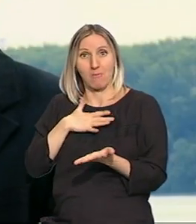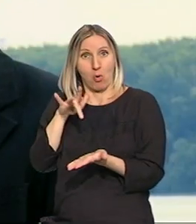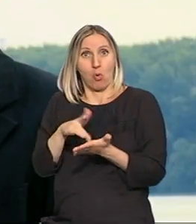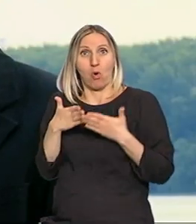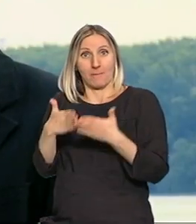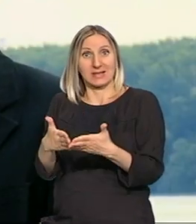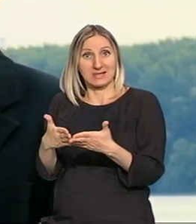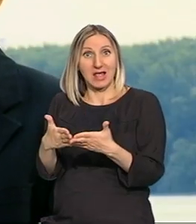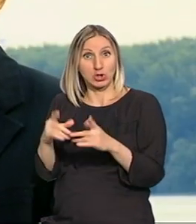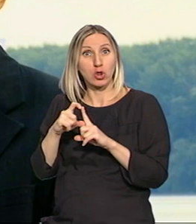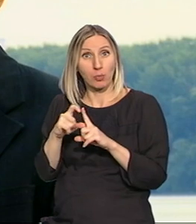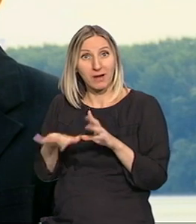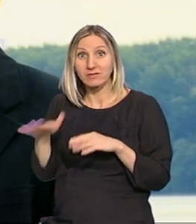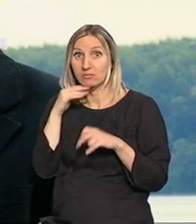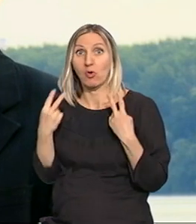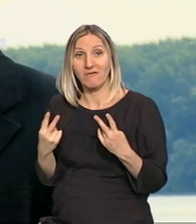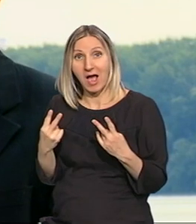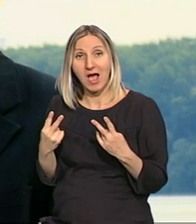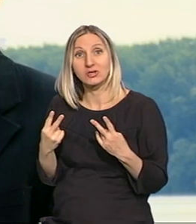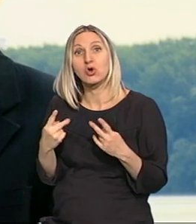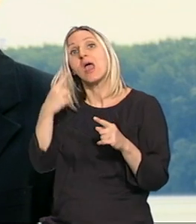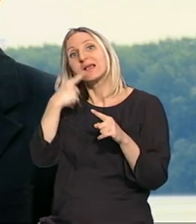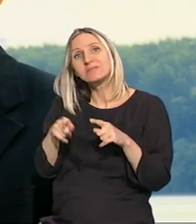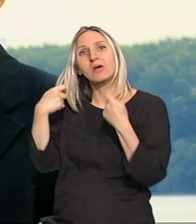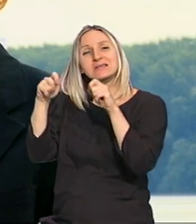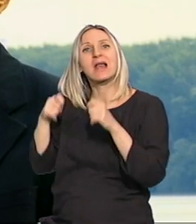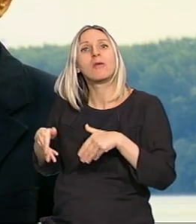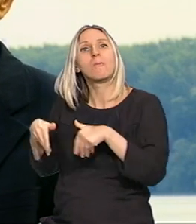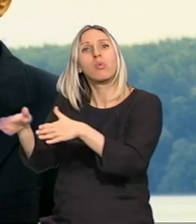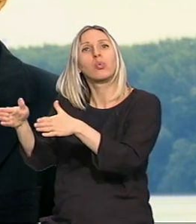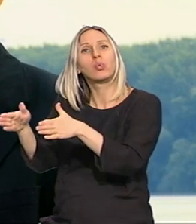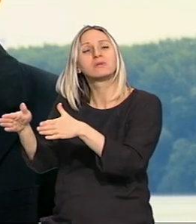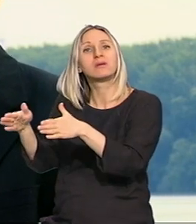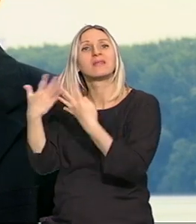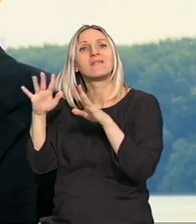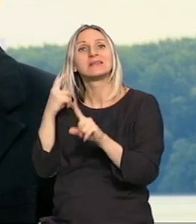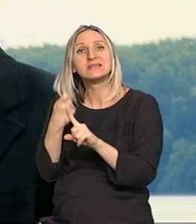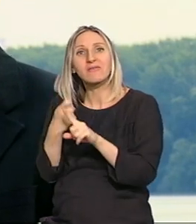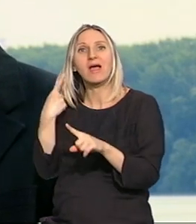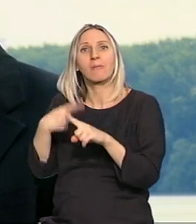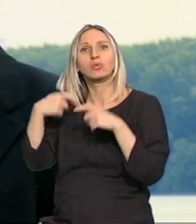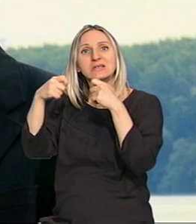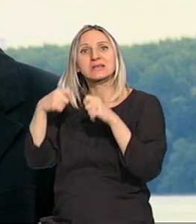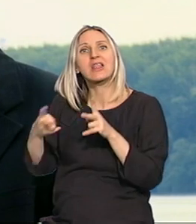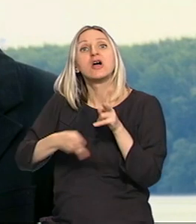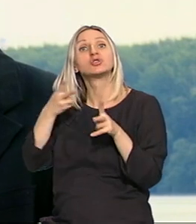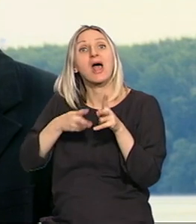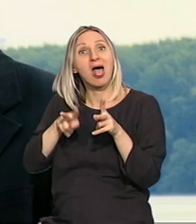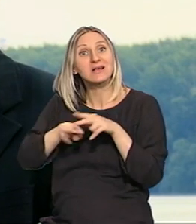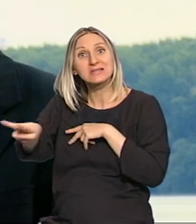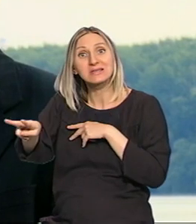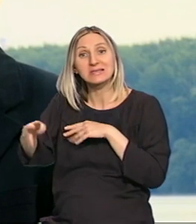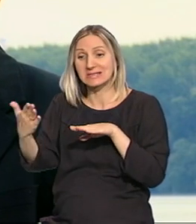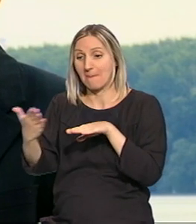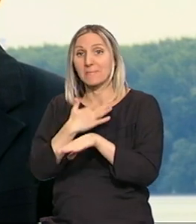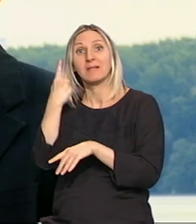značajno i s obzirom na izgradnju puta polovinu 19. veka i izgradnje železnice pred Prvi svetski